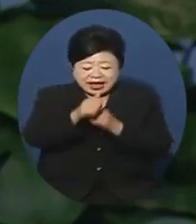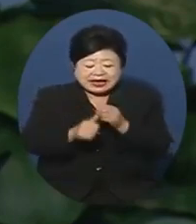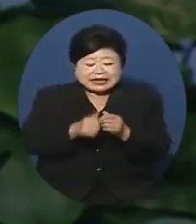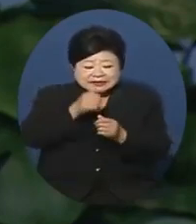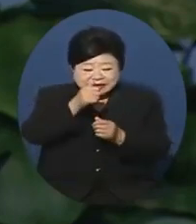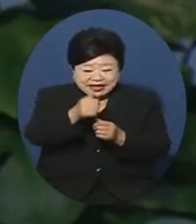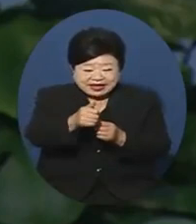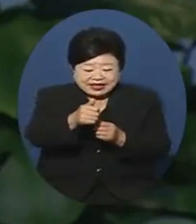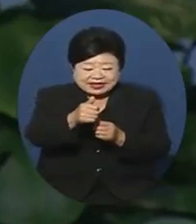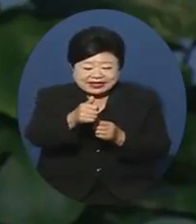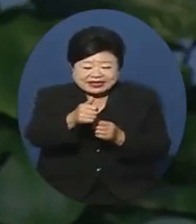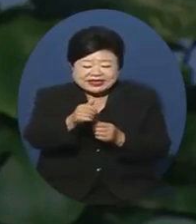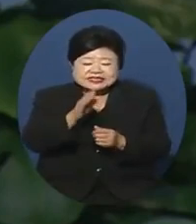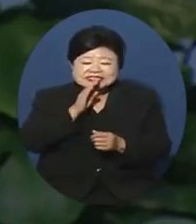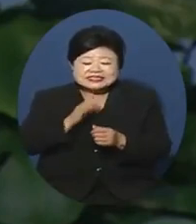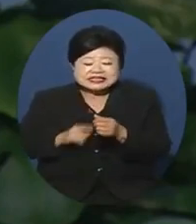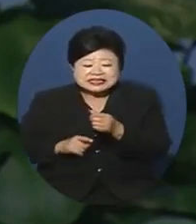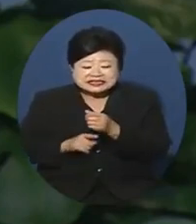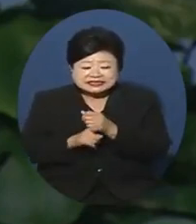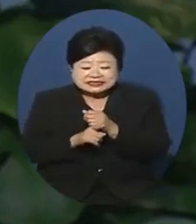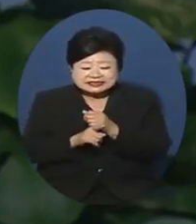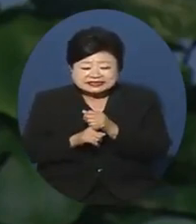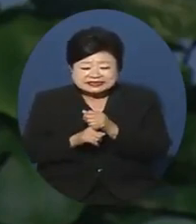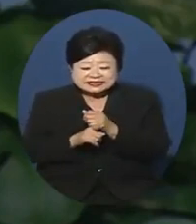하나님의 진리는